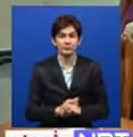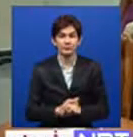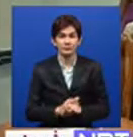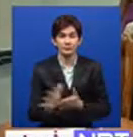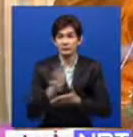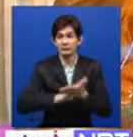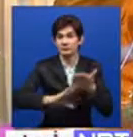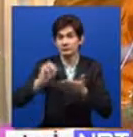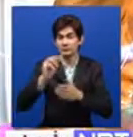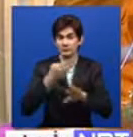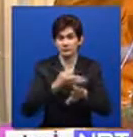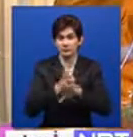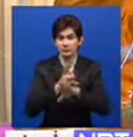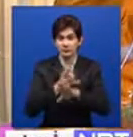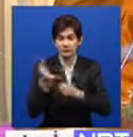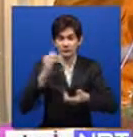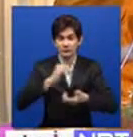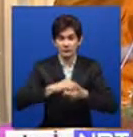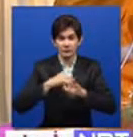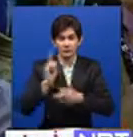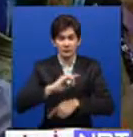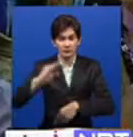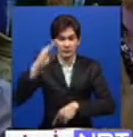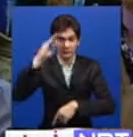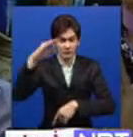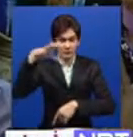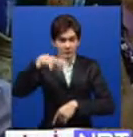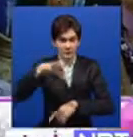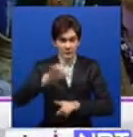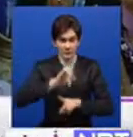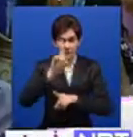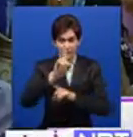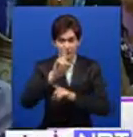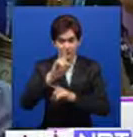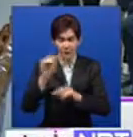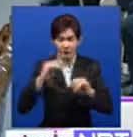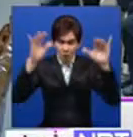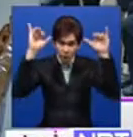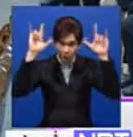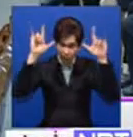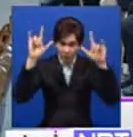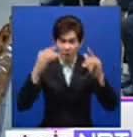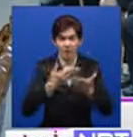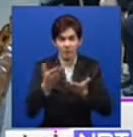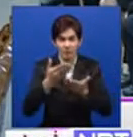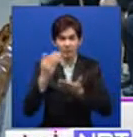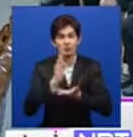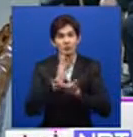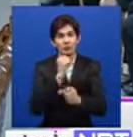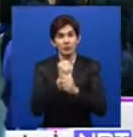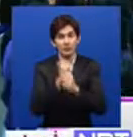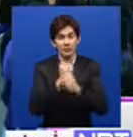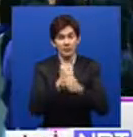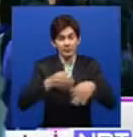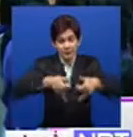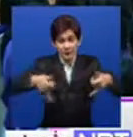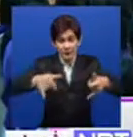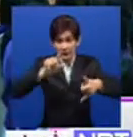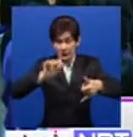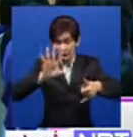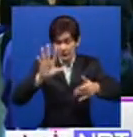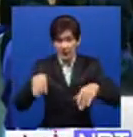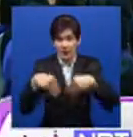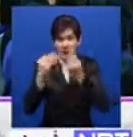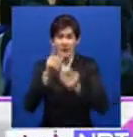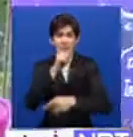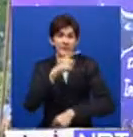มหาวิทยาลัยรามคำแหงร่วมกับหน่วยบัญชาการรักษาดินแดนและกองทัพภาคที่1ถ่ายชีวิตโคกระบือจำนวน25ตัวถวายเป็นพระราชกุศลแด่สมเ